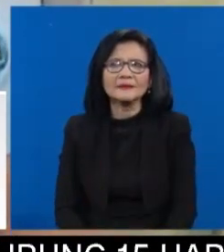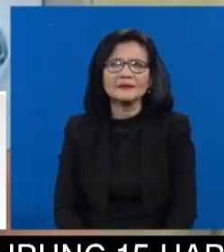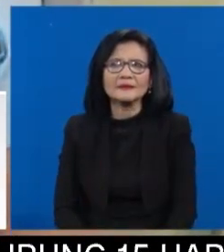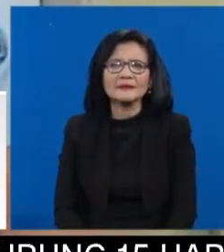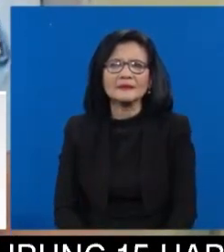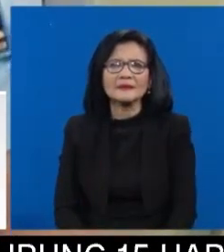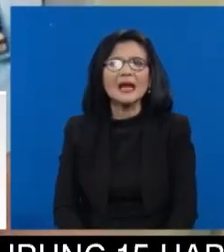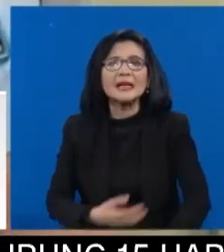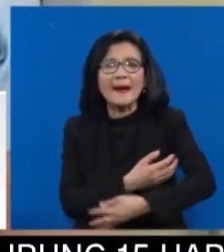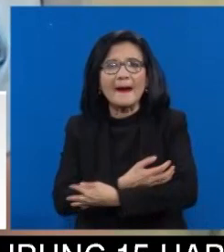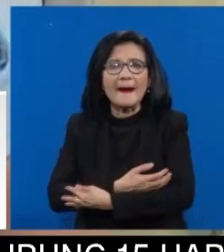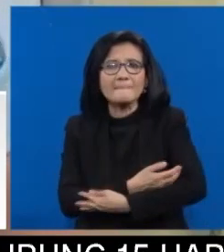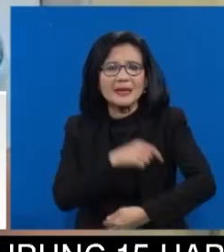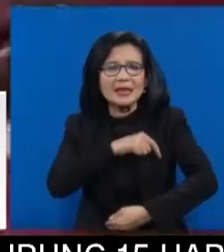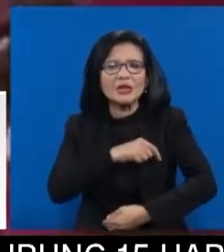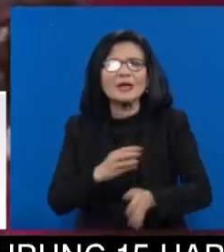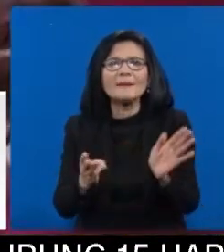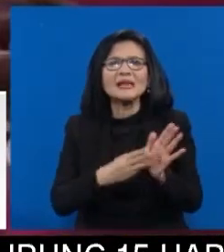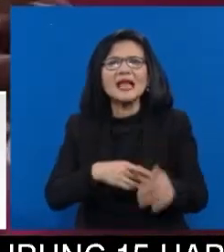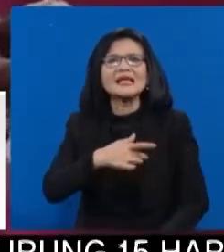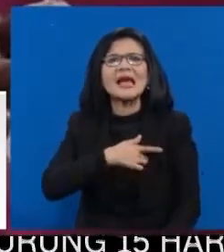mempunyai kelainan jantung sejak lahir.